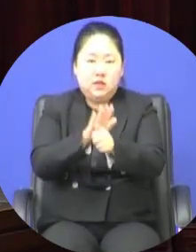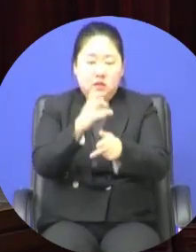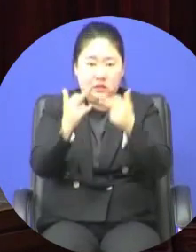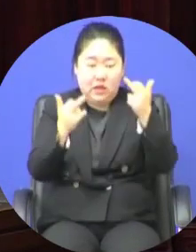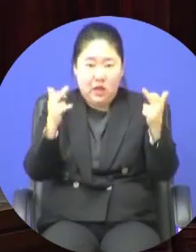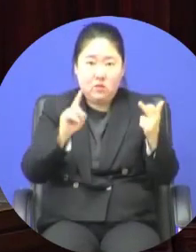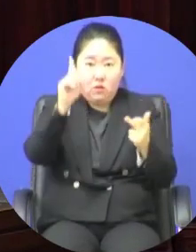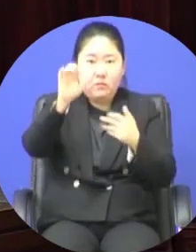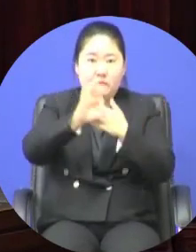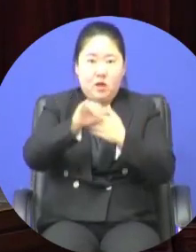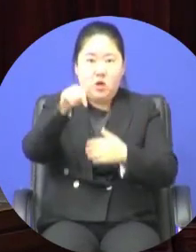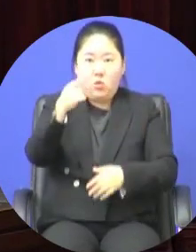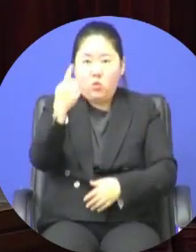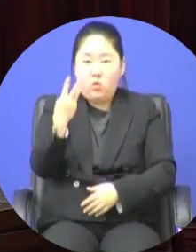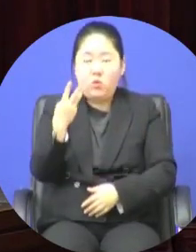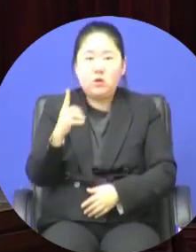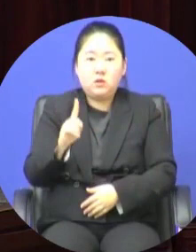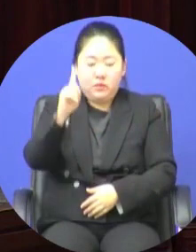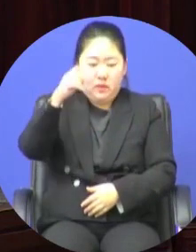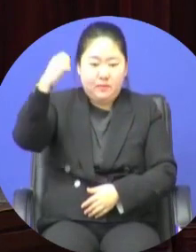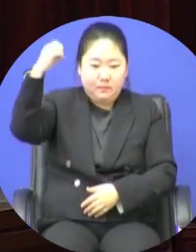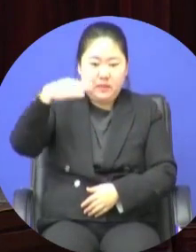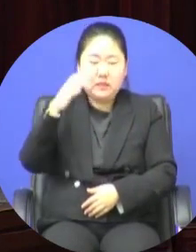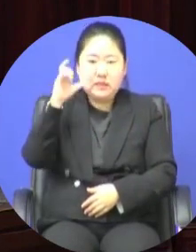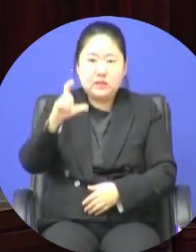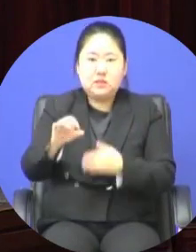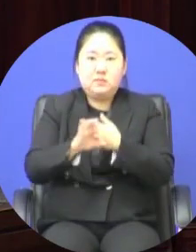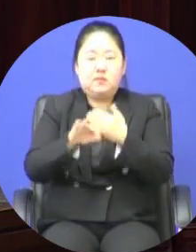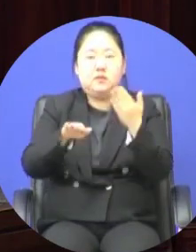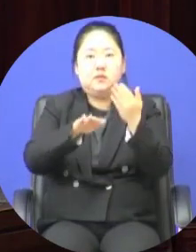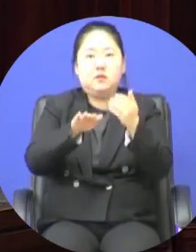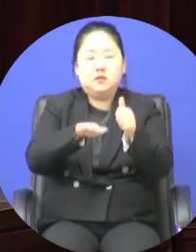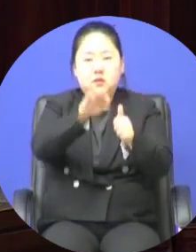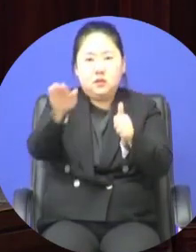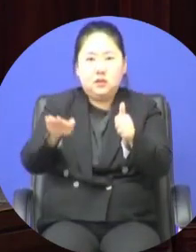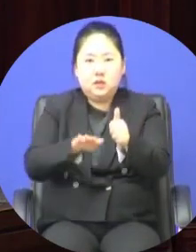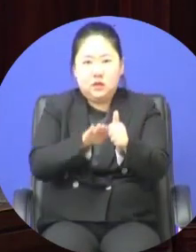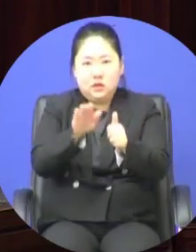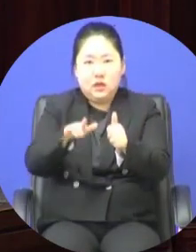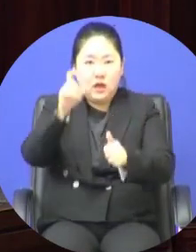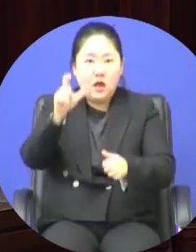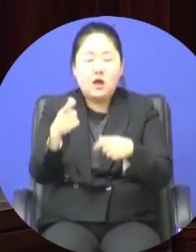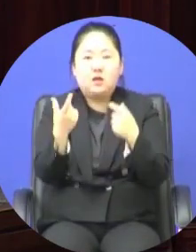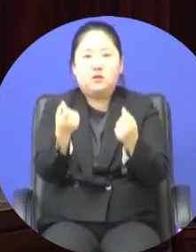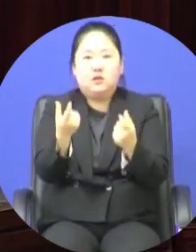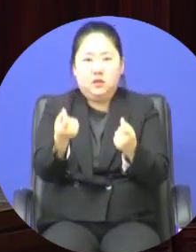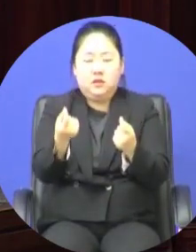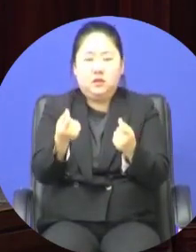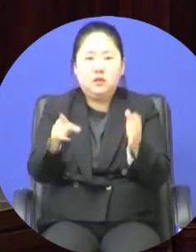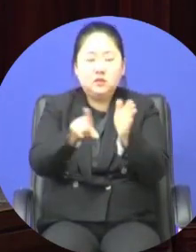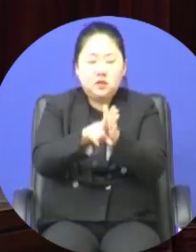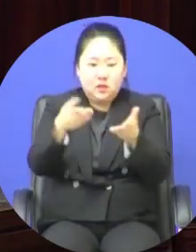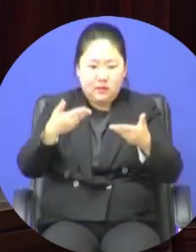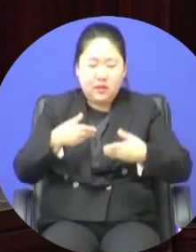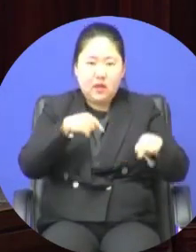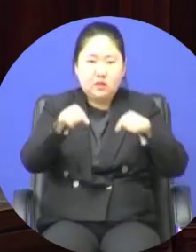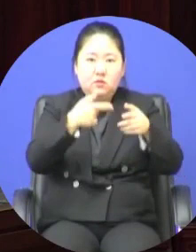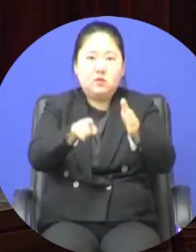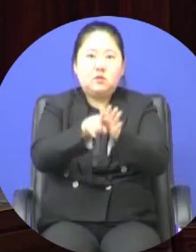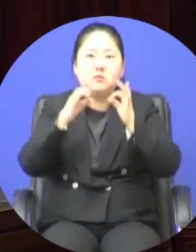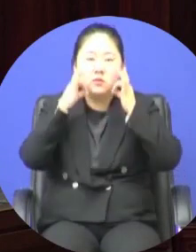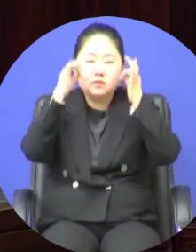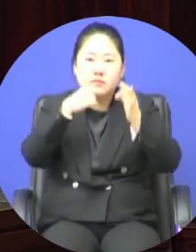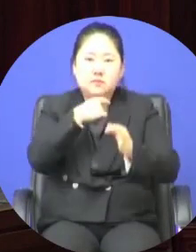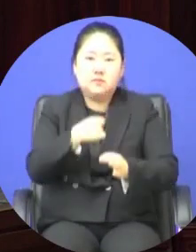빛이 강하면 그늘이 짙습니다. 늘 심의 삶을 살피는 따뜻한 행정, 신뢰받는 행정을 펼치겠습니다.